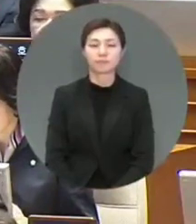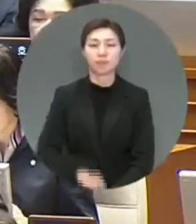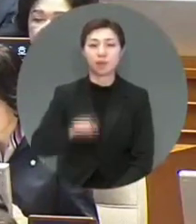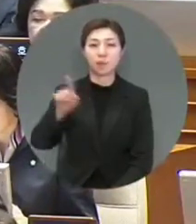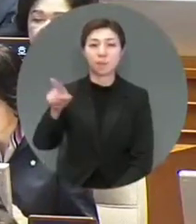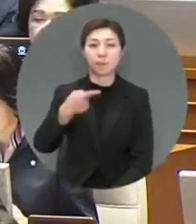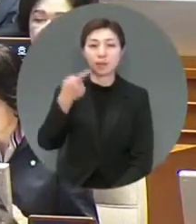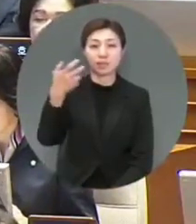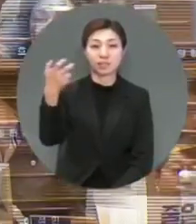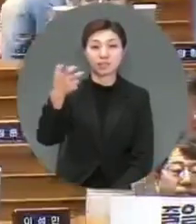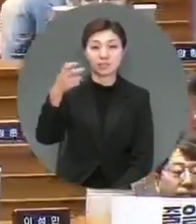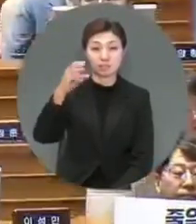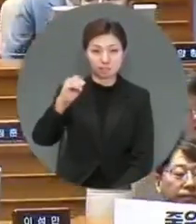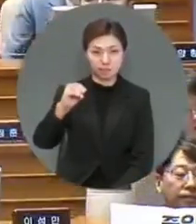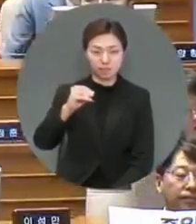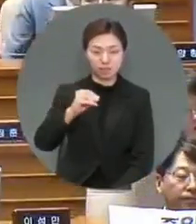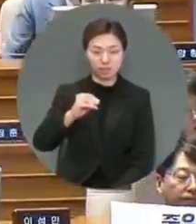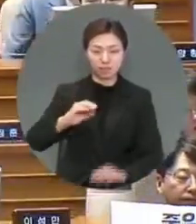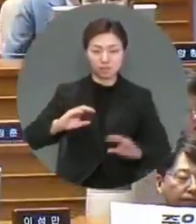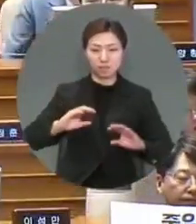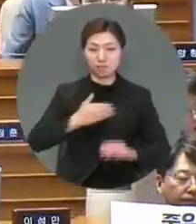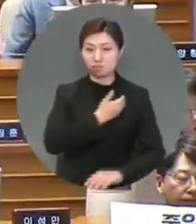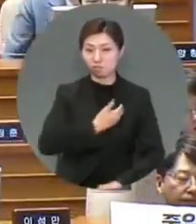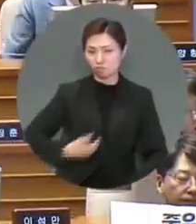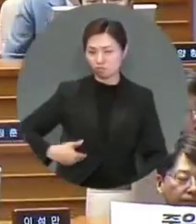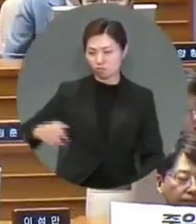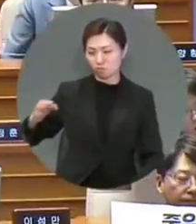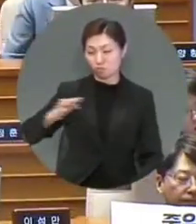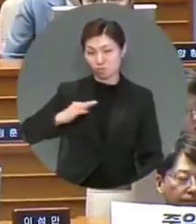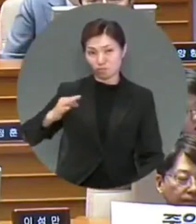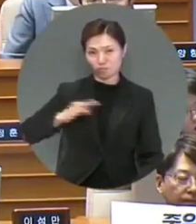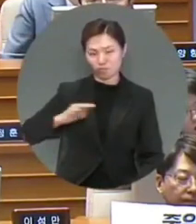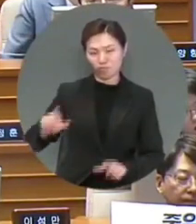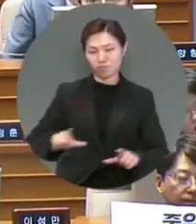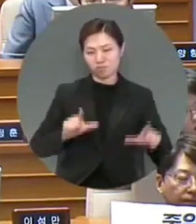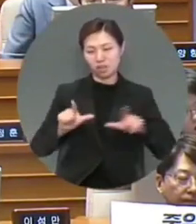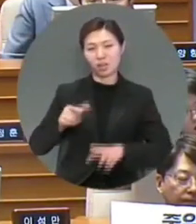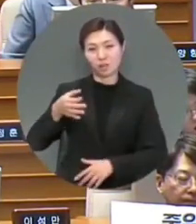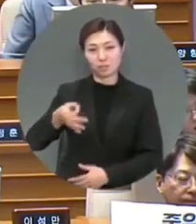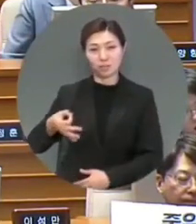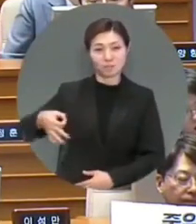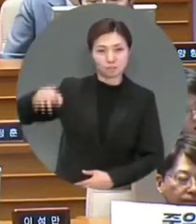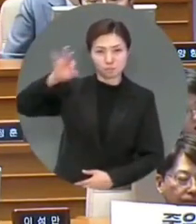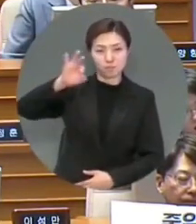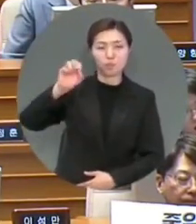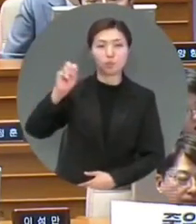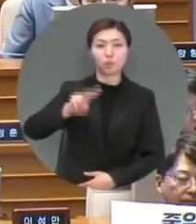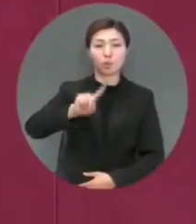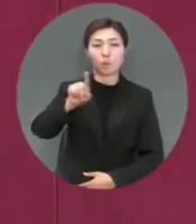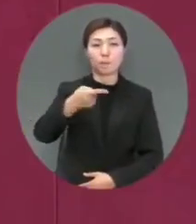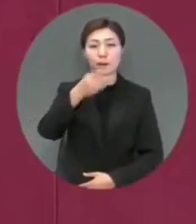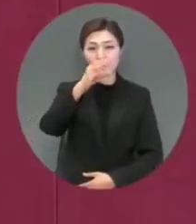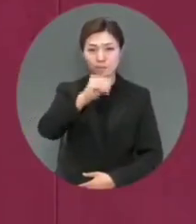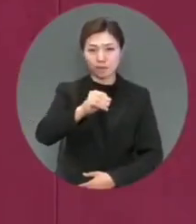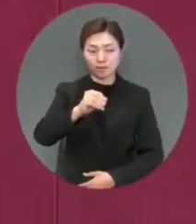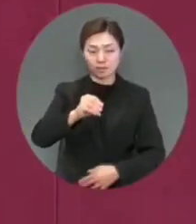170만 명의 기초수급자의 생계급여 인상분과 100만 명 대학생과